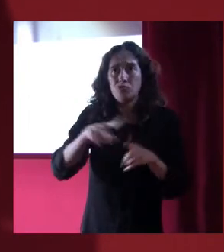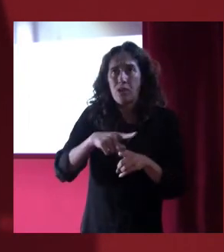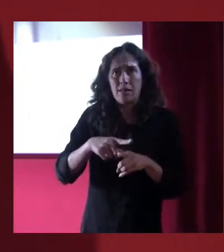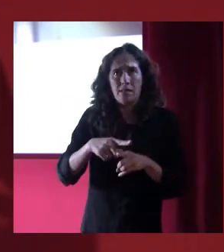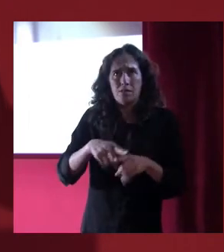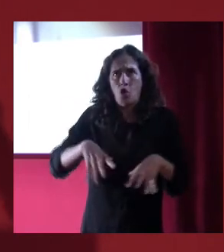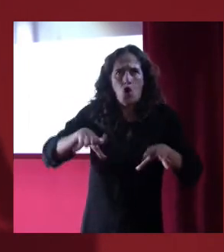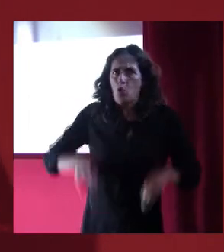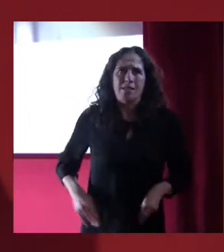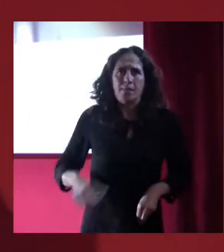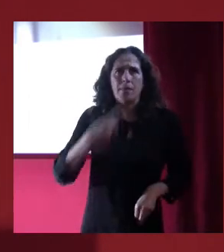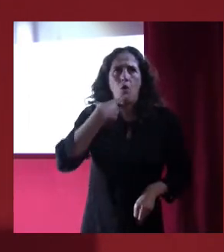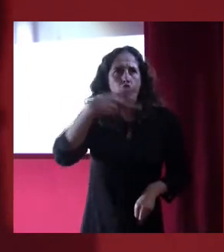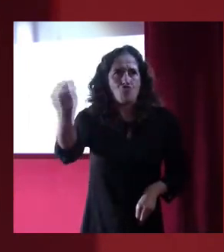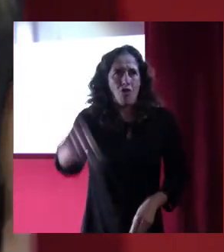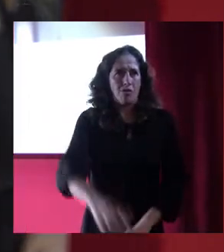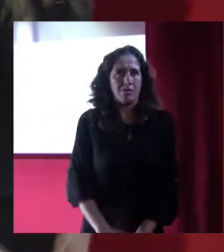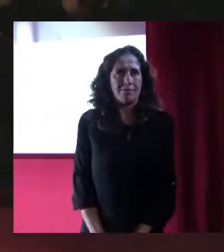contrari.